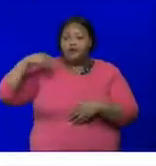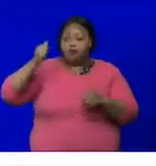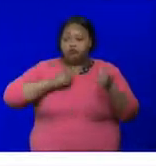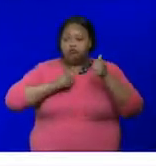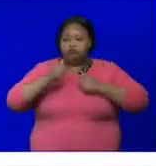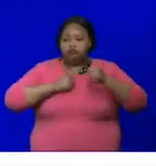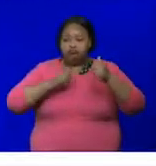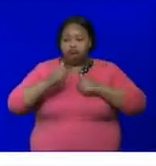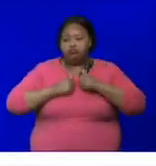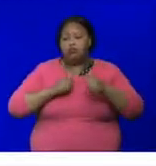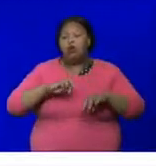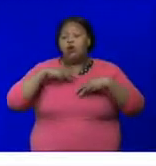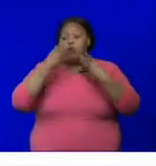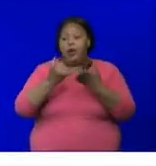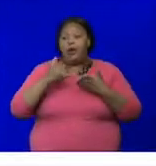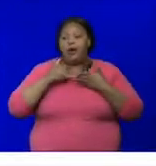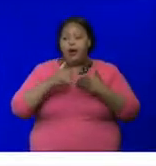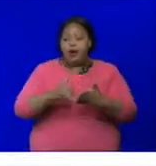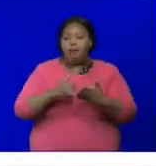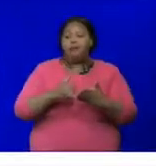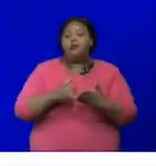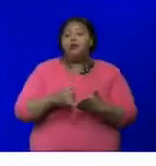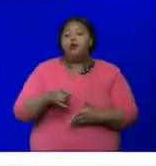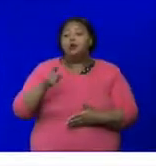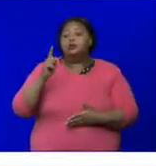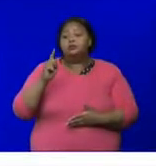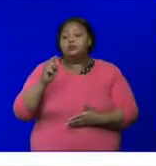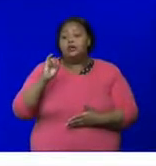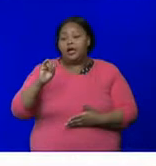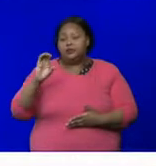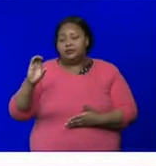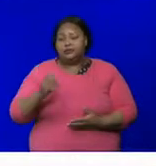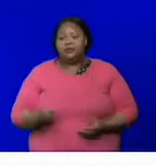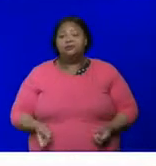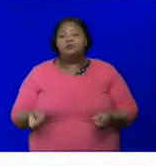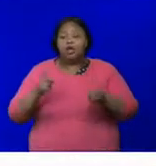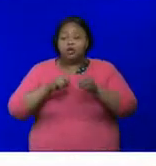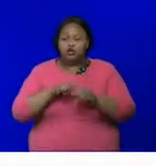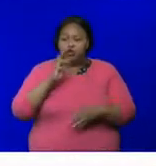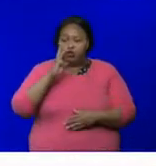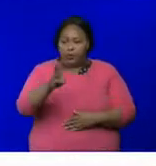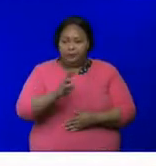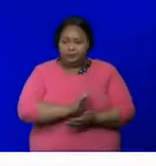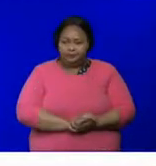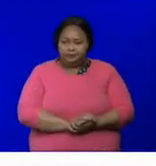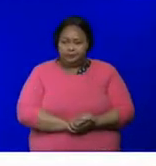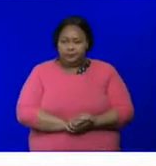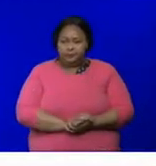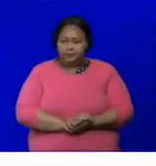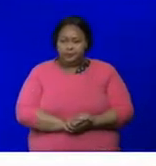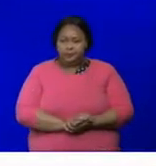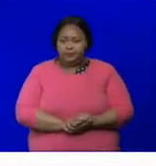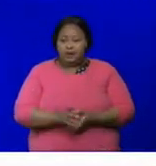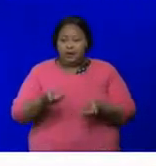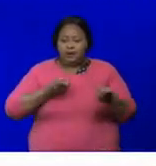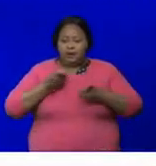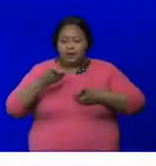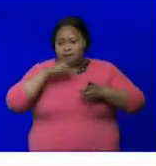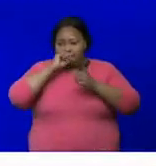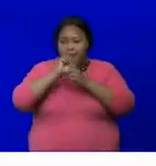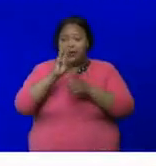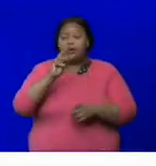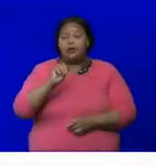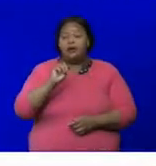emidlalo yema-ICC T20 World Cup Qualifiers. Zenzele mazibuko longumcondziso nihlangana nemidlalo wekhilikithi kuleli uthi